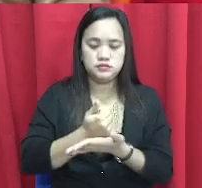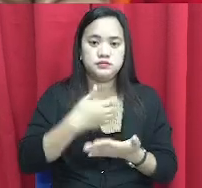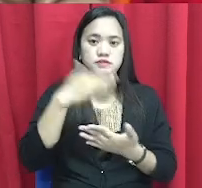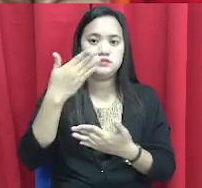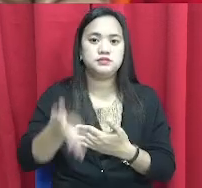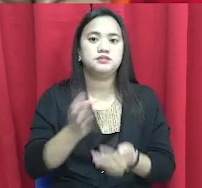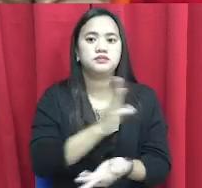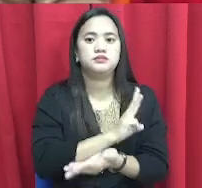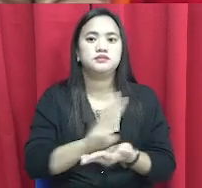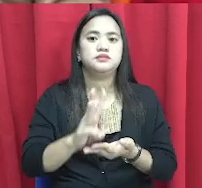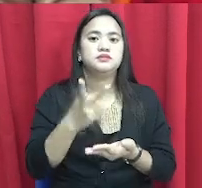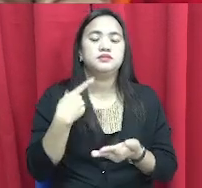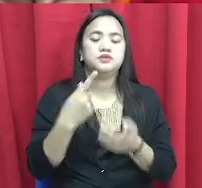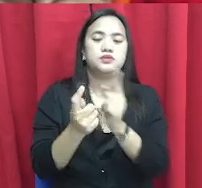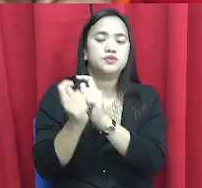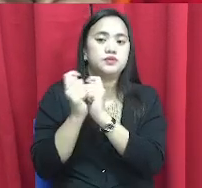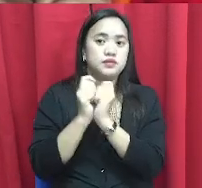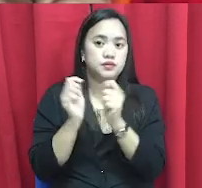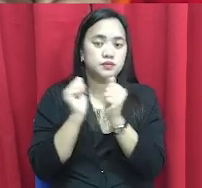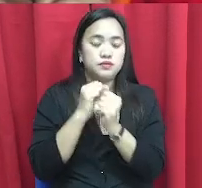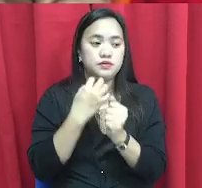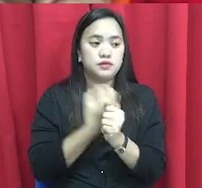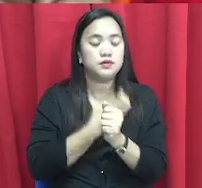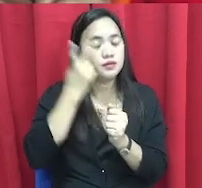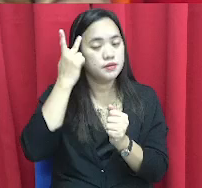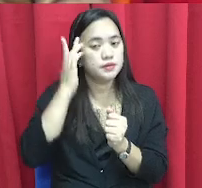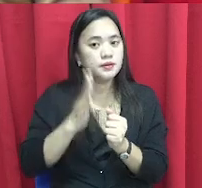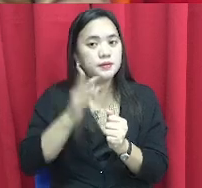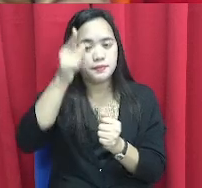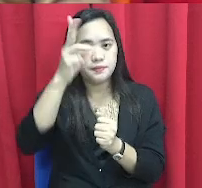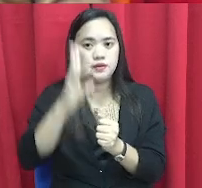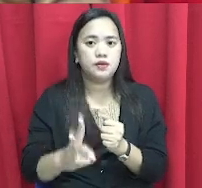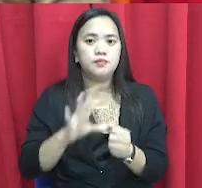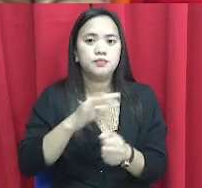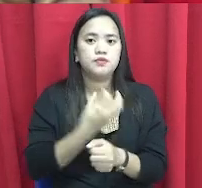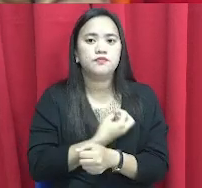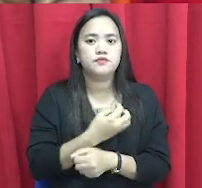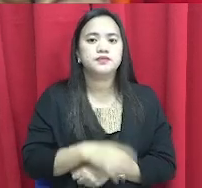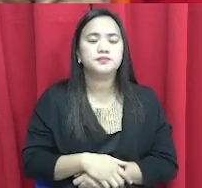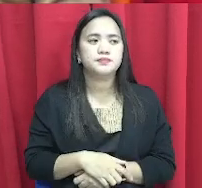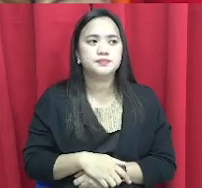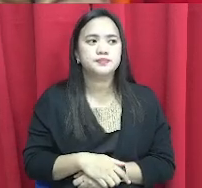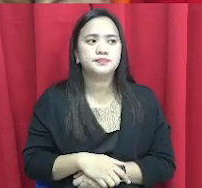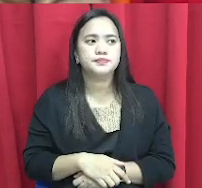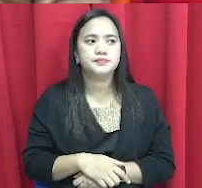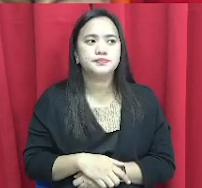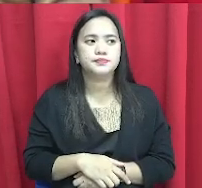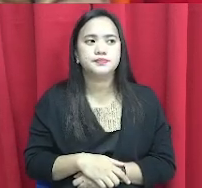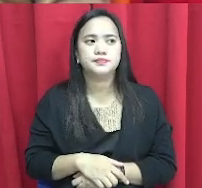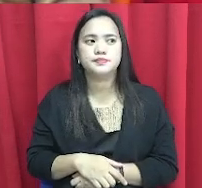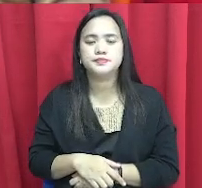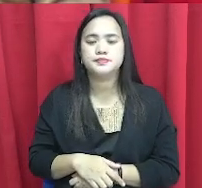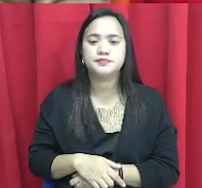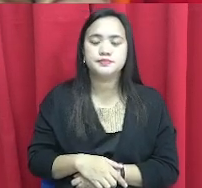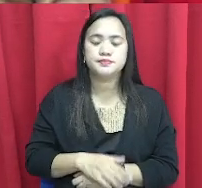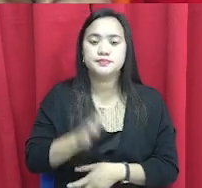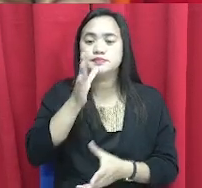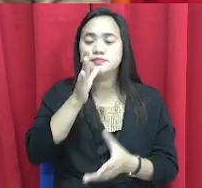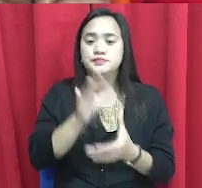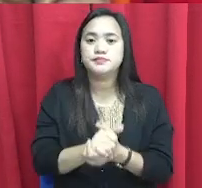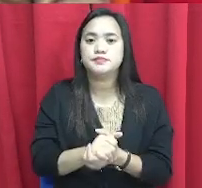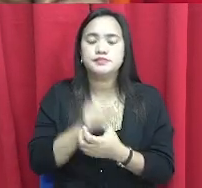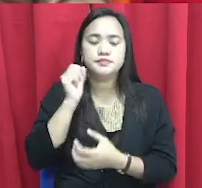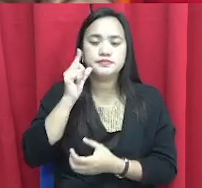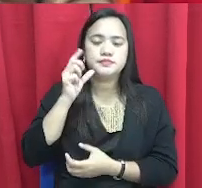pakasama na po natin sila at ah in behalf of ah may ah may may wife ma'am